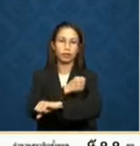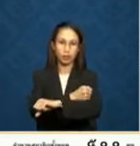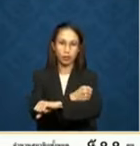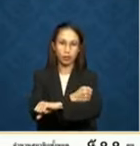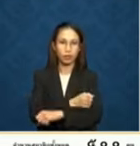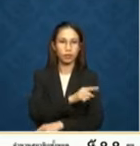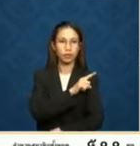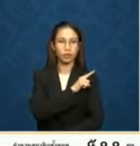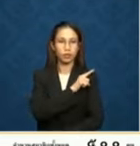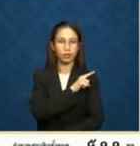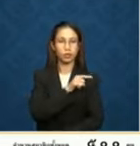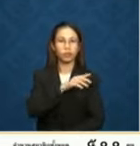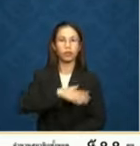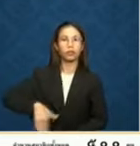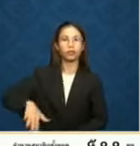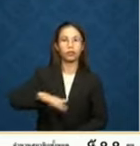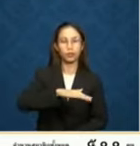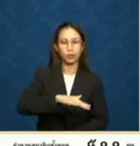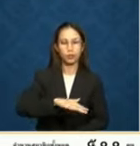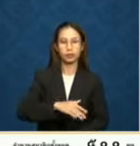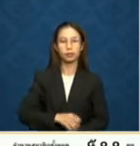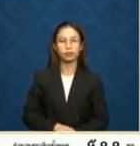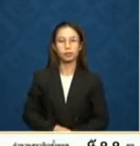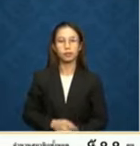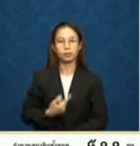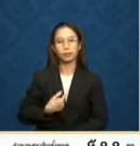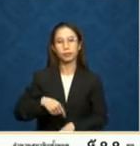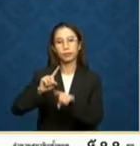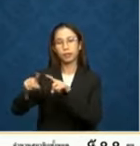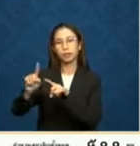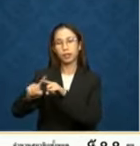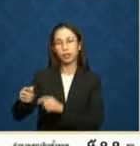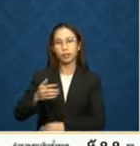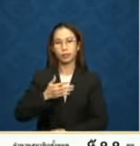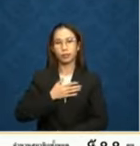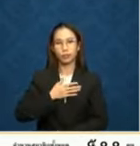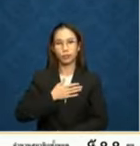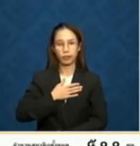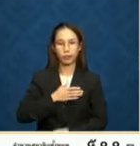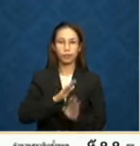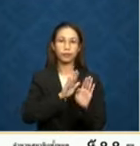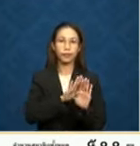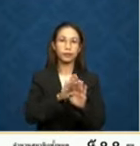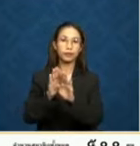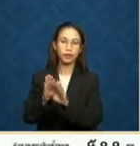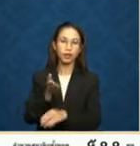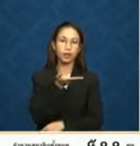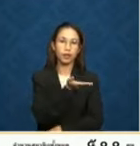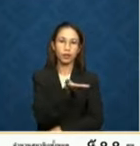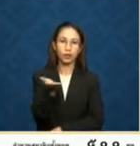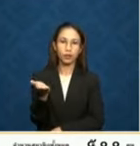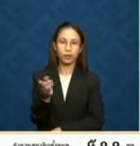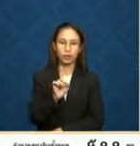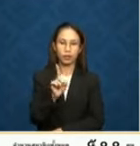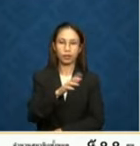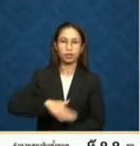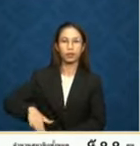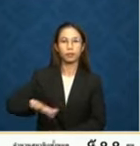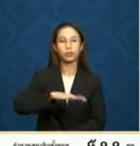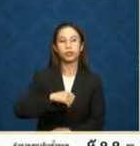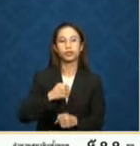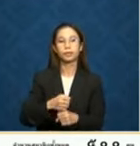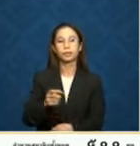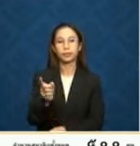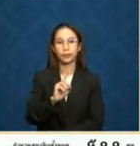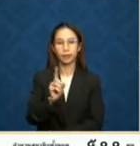ความรัชอบของพวกเราทุกคนเพราฉะนานส่งต่าง ๆ ตัผมเองก็ต้ขอฝงคุรุณานะครับว่าพวกเราจะทำอย่าง